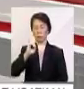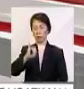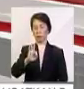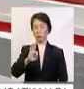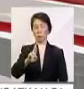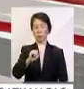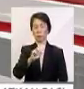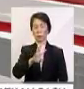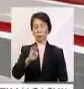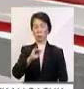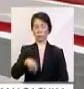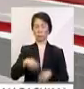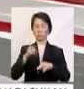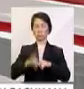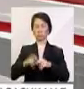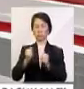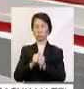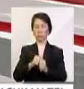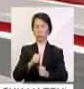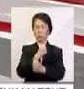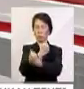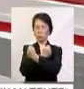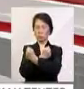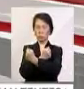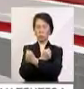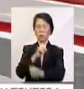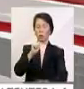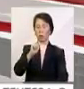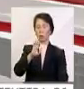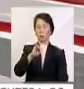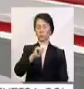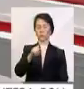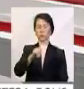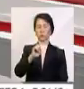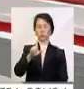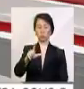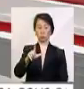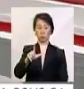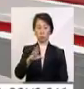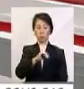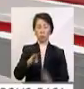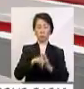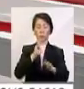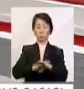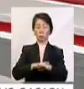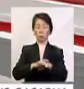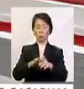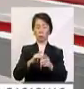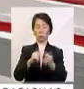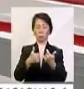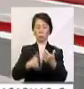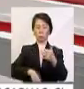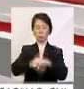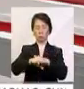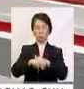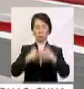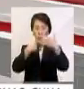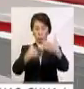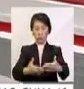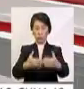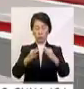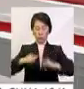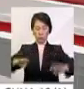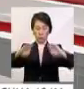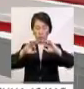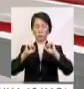Salim berkenaan kedudukan penjaga gawang Perak Hafizul Hakim Khairul Nizam Joti ketika penentuan sepakan penalti final Piala